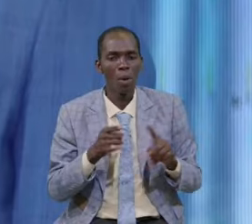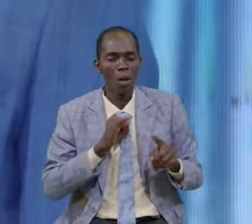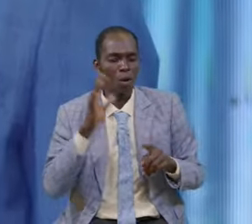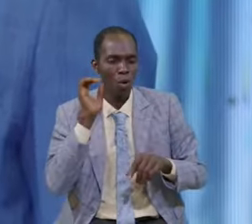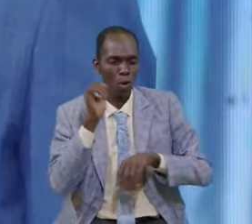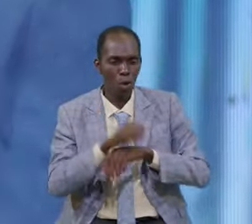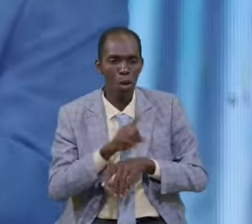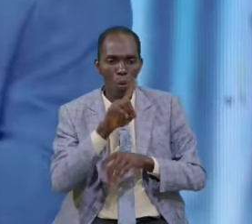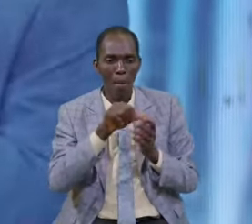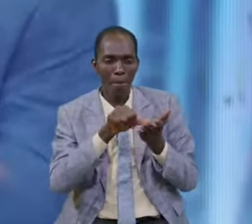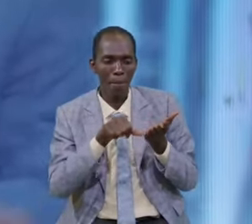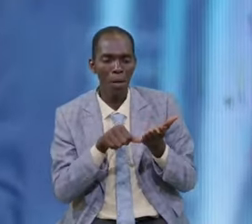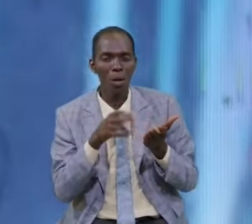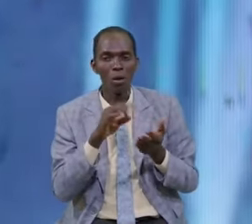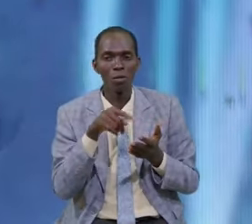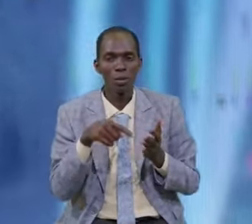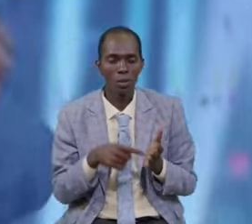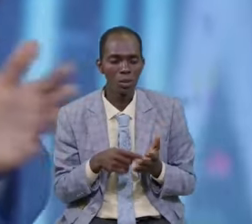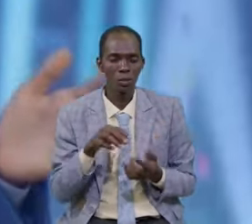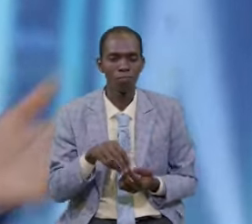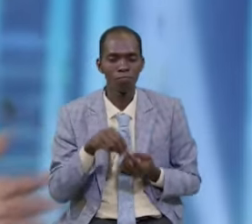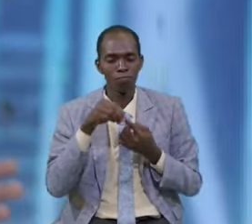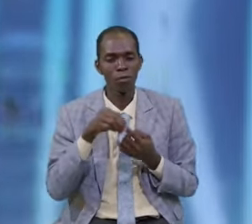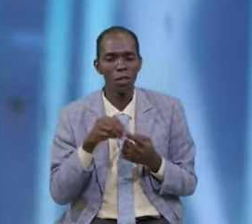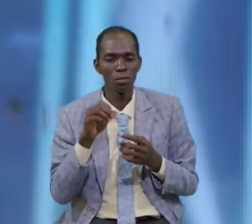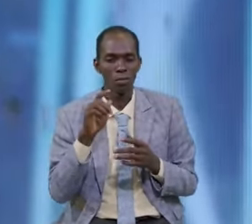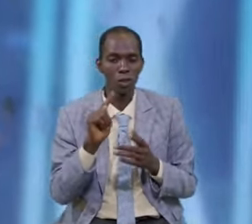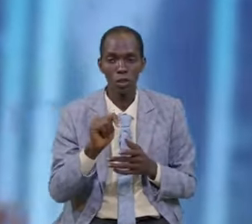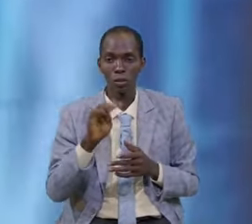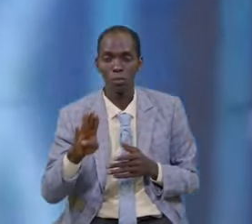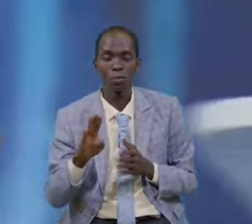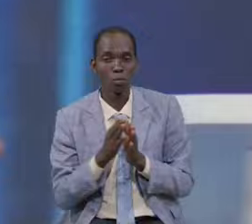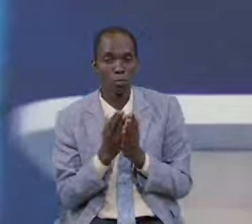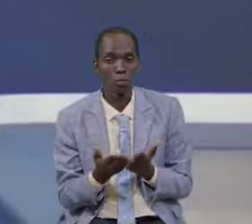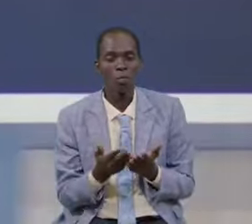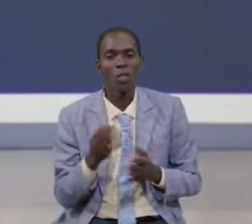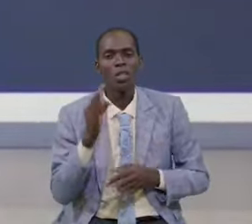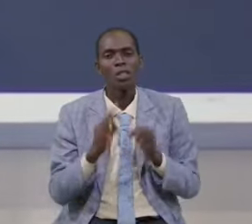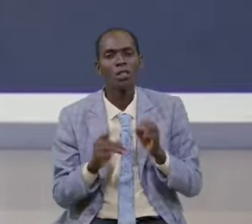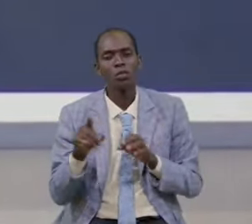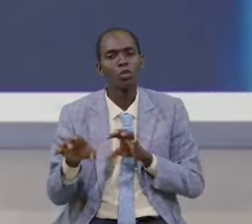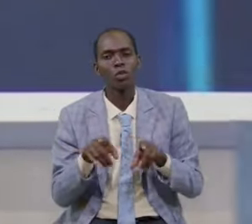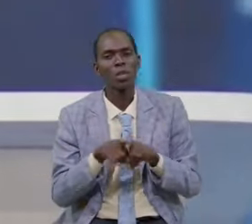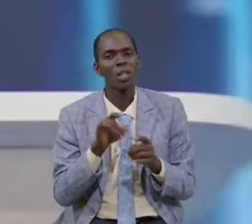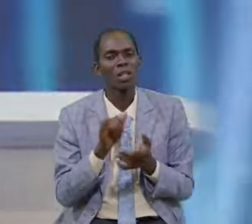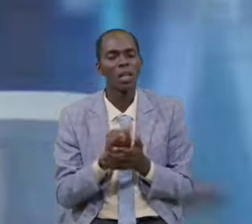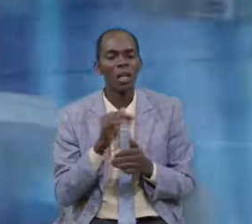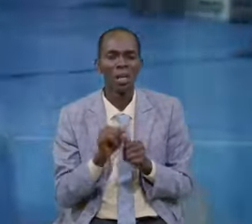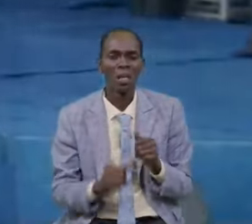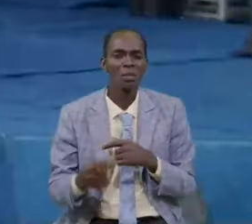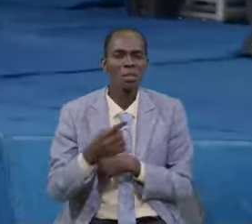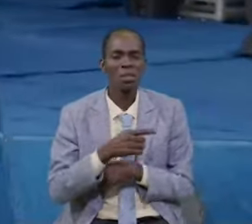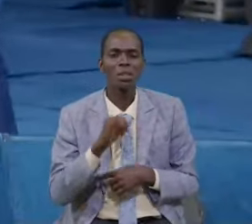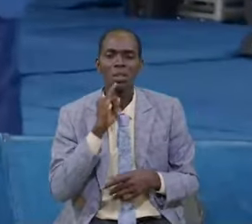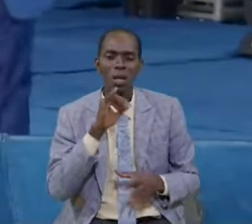une page de telle et les 6 aujourd'hui. Quand tu le fais comme ça, et chaque jour, tu ajoutes à